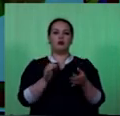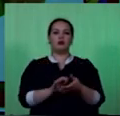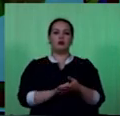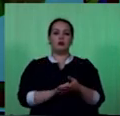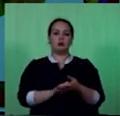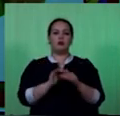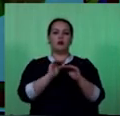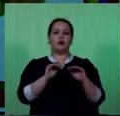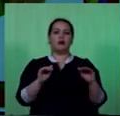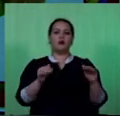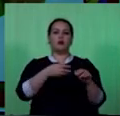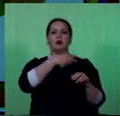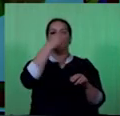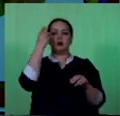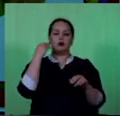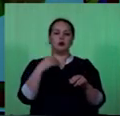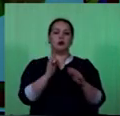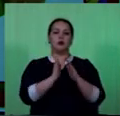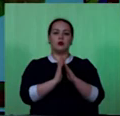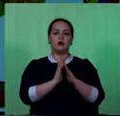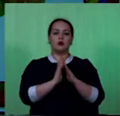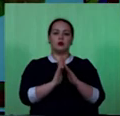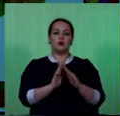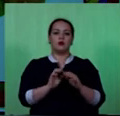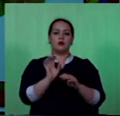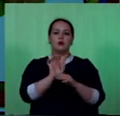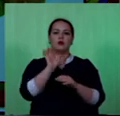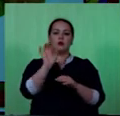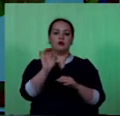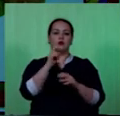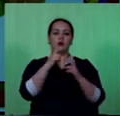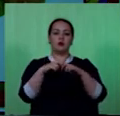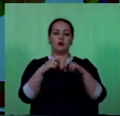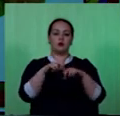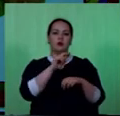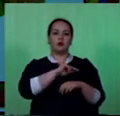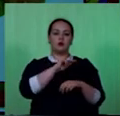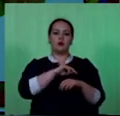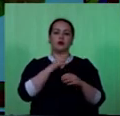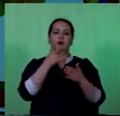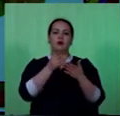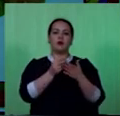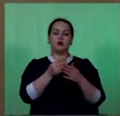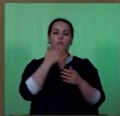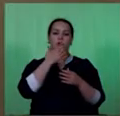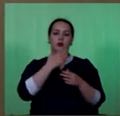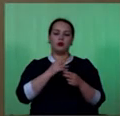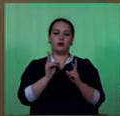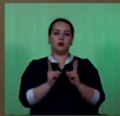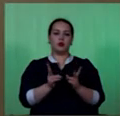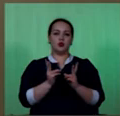ребята не забудьте пожалуйста отправить контрольную работу своим любимым